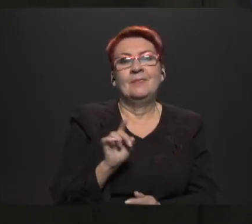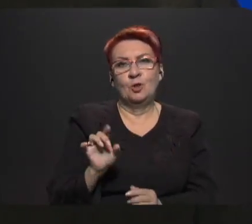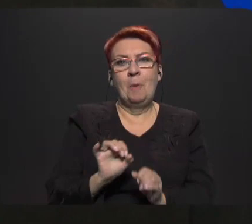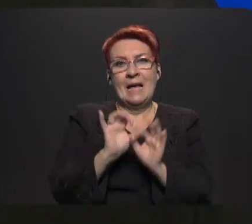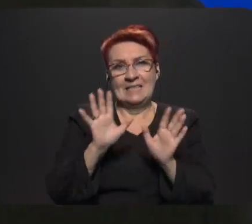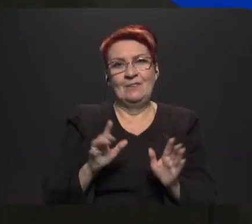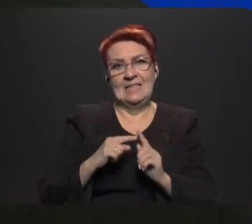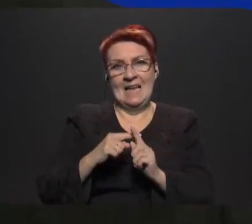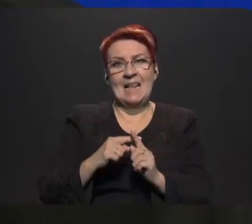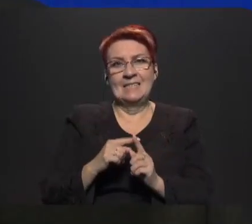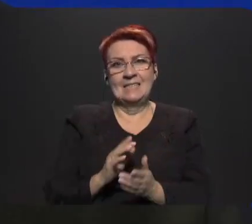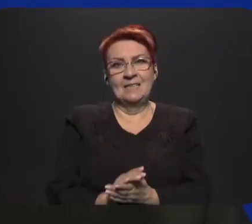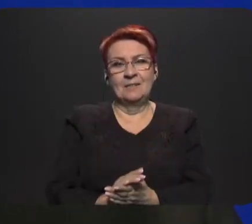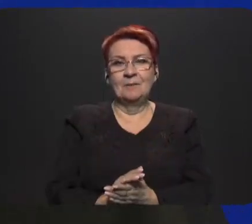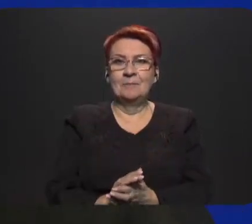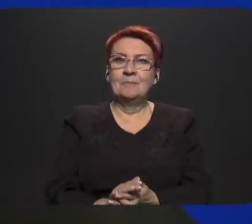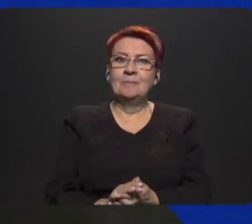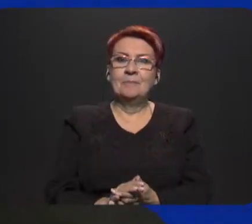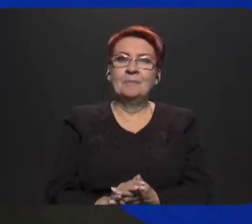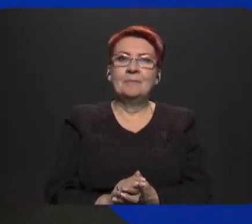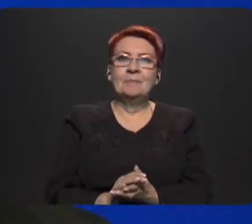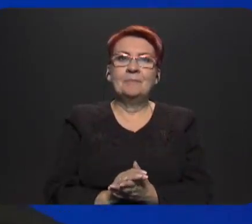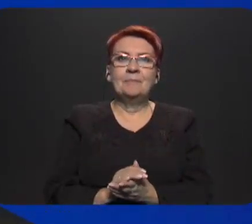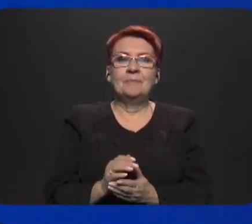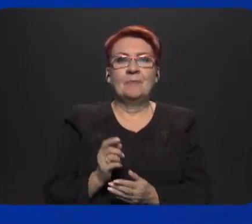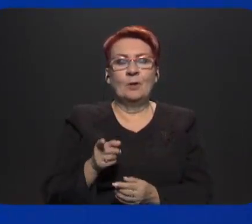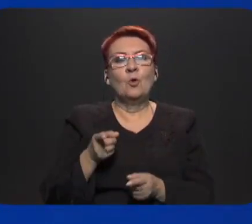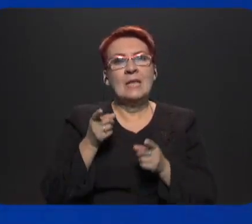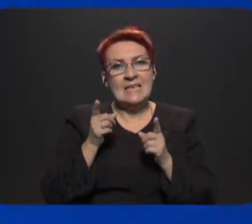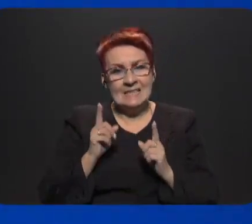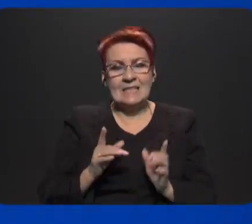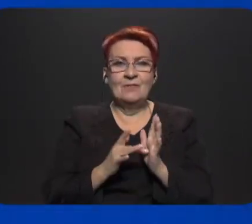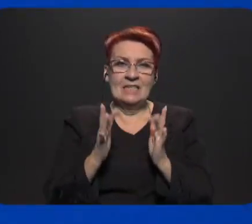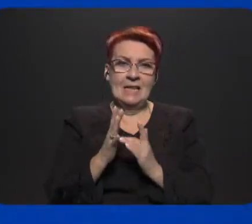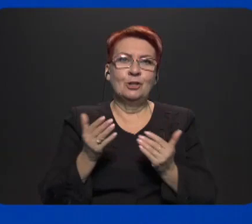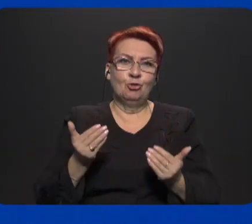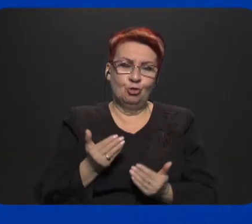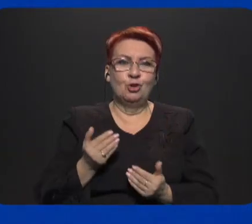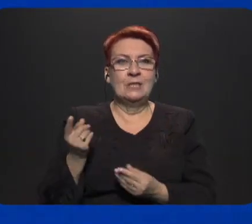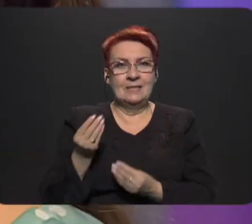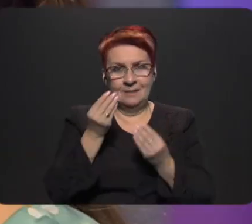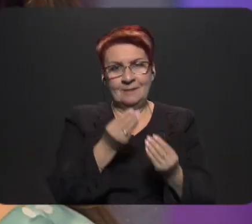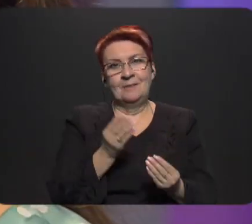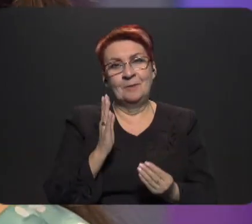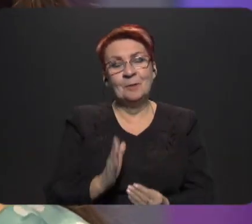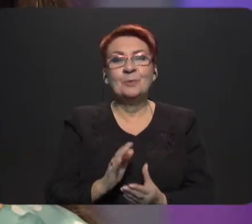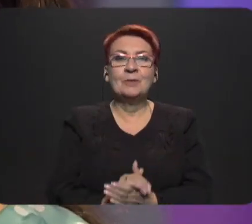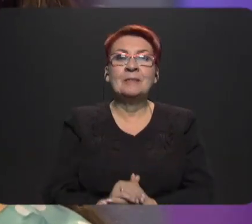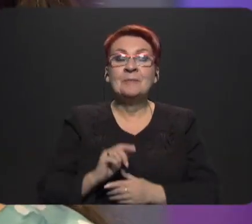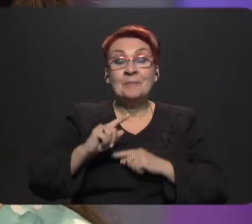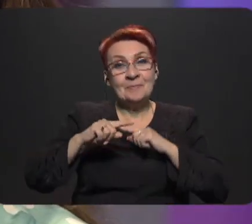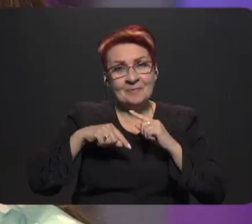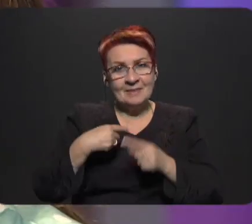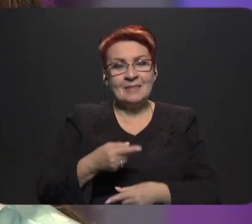нас зависит, приложить это к естественной христианской жизни. Это точно. Спасибо, отец Михаил. У нас есть еще